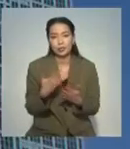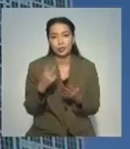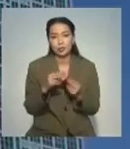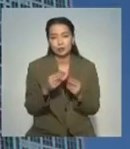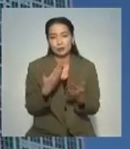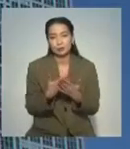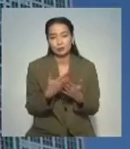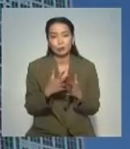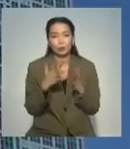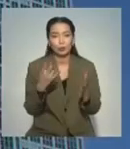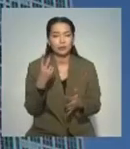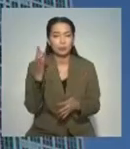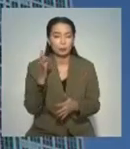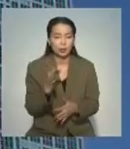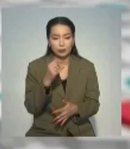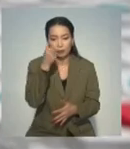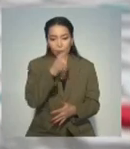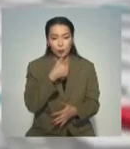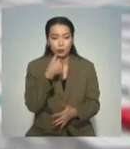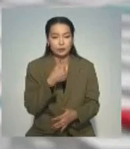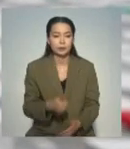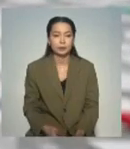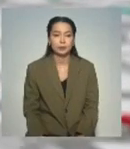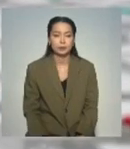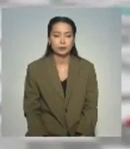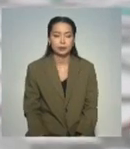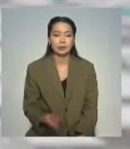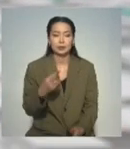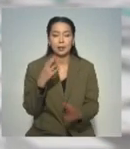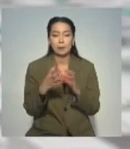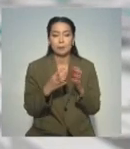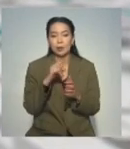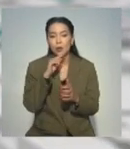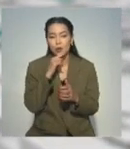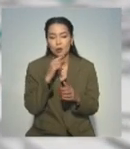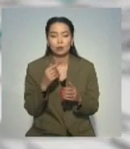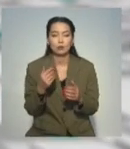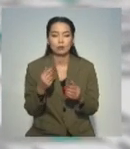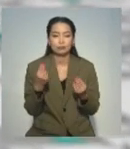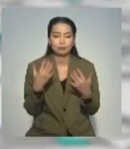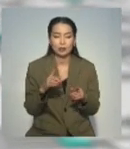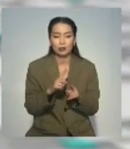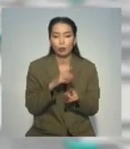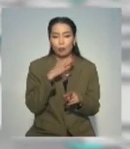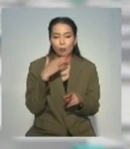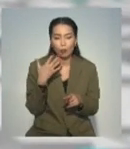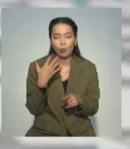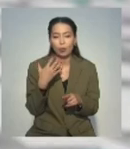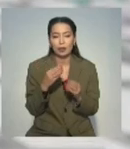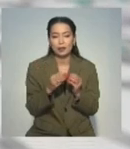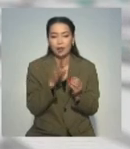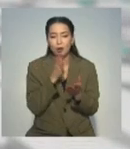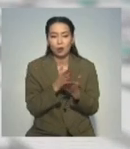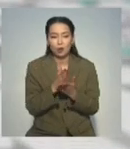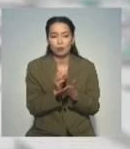более 2% в год. Для мировой экономики формируется потерянное десятилетие. Продолжающееся замедление роста